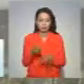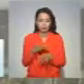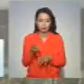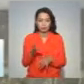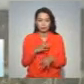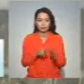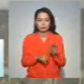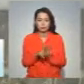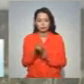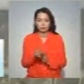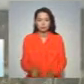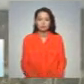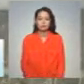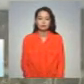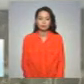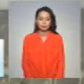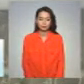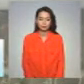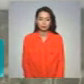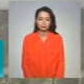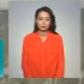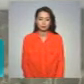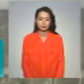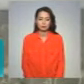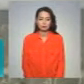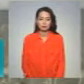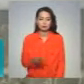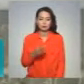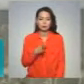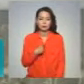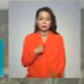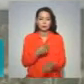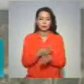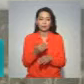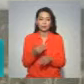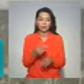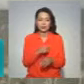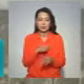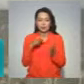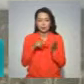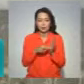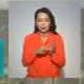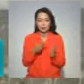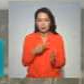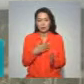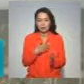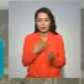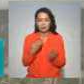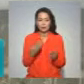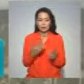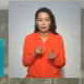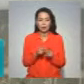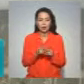был ребенком на тот момент, а для меня это было... способом самореализации, для меня это было инструментом для того,